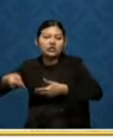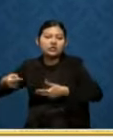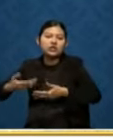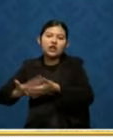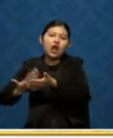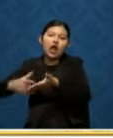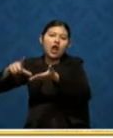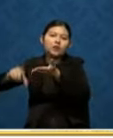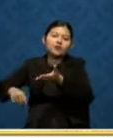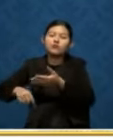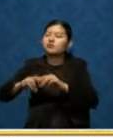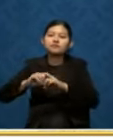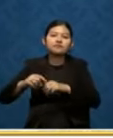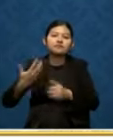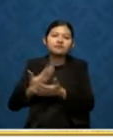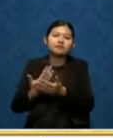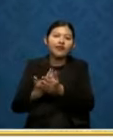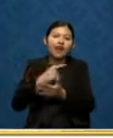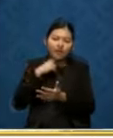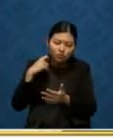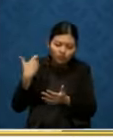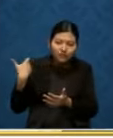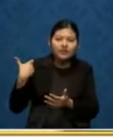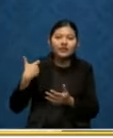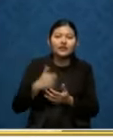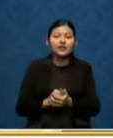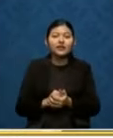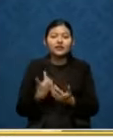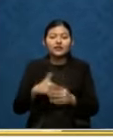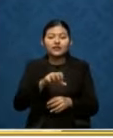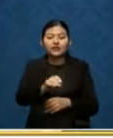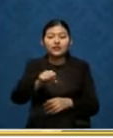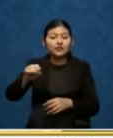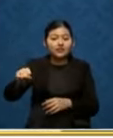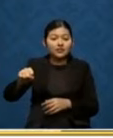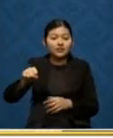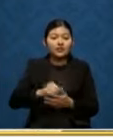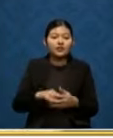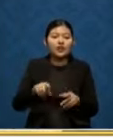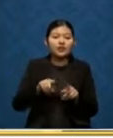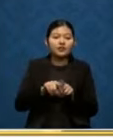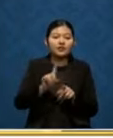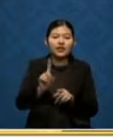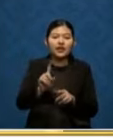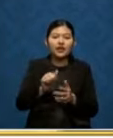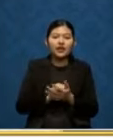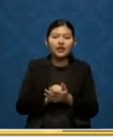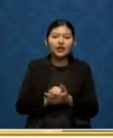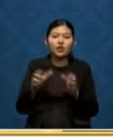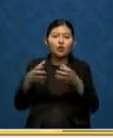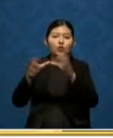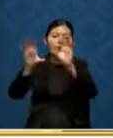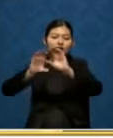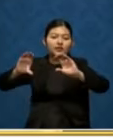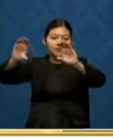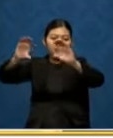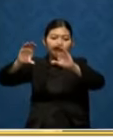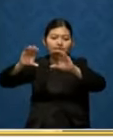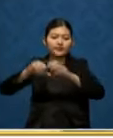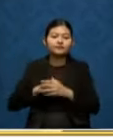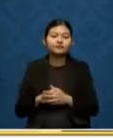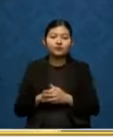จะเรียนเพิ่มเติมจากที่เพื่อนสมาชิกไม่ได้นำเรียนท่านประธานก็คือว่าหน่วยงานภาครัฐเนี่ยครับในกรณี